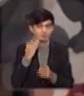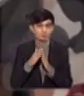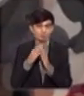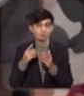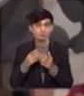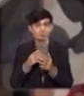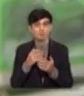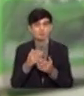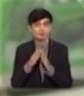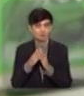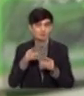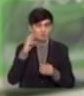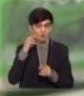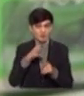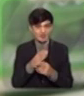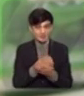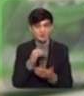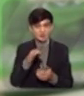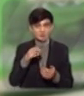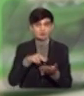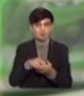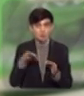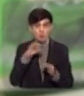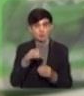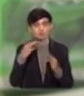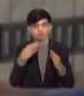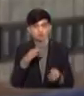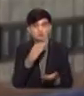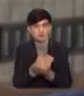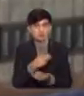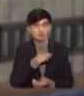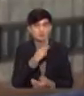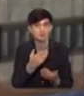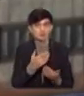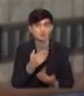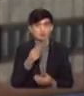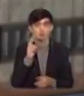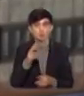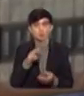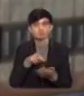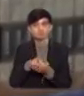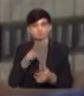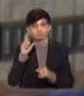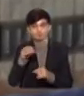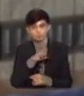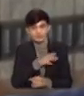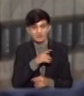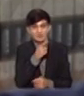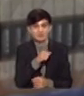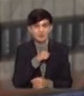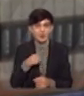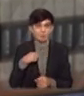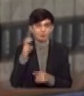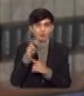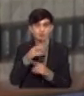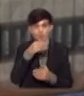дінде қайтыс болған жанның атынан қажылық жасауға рұқсат етілгендігін айтады. Қажылыққа мысалы баратын кісі өзі бара алмай дүниеден өтіп